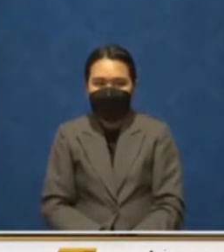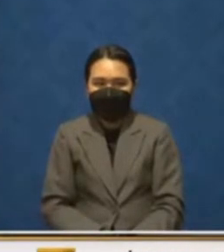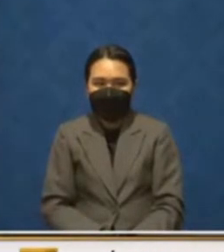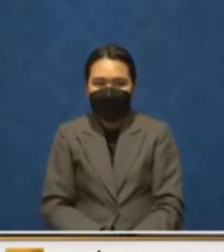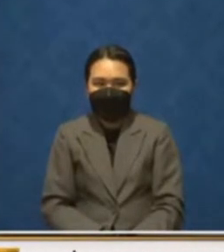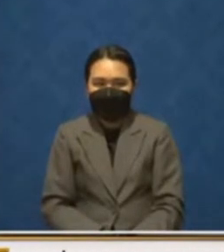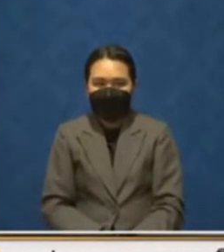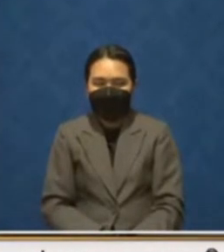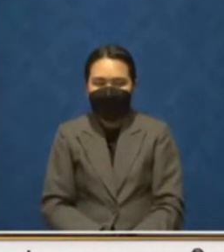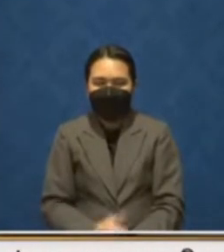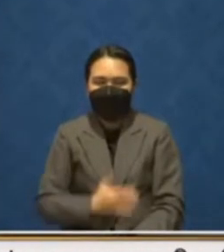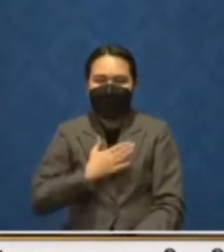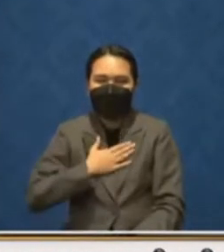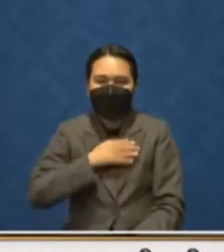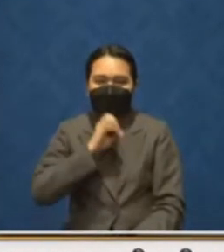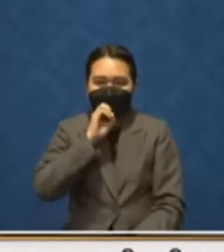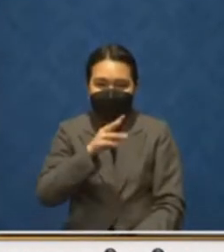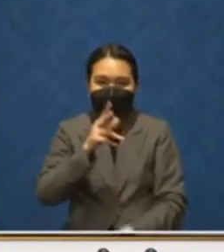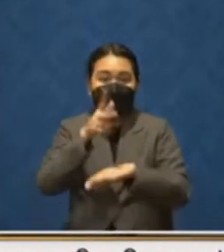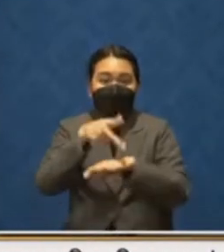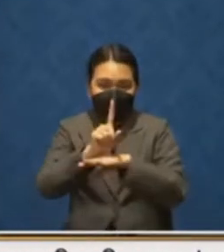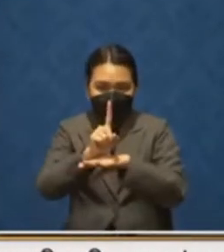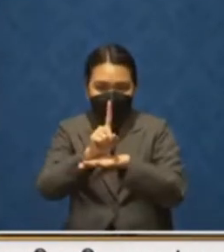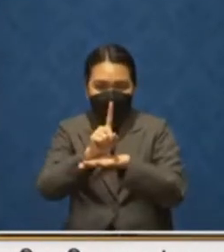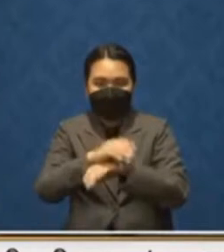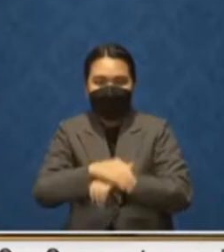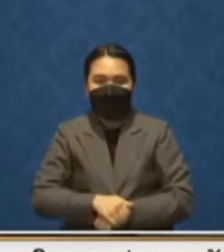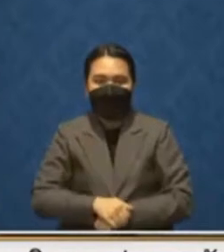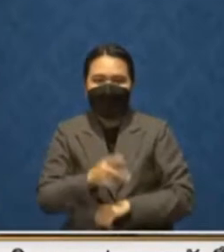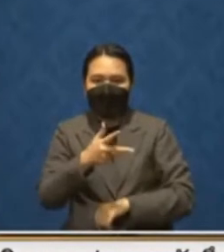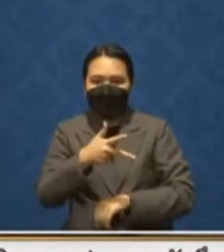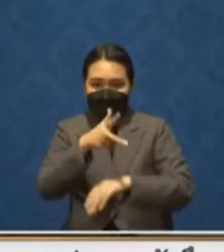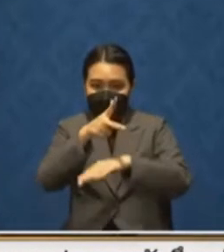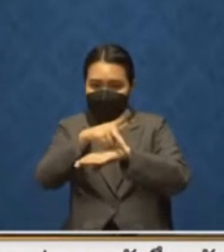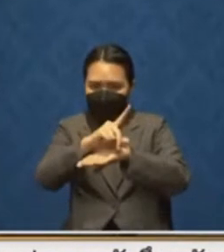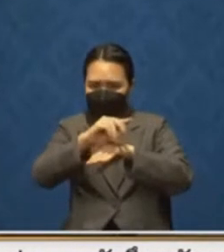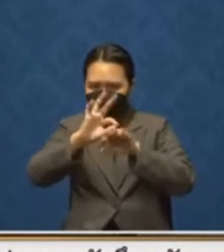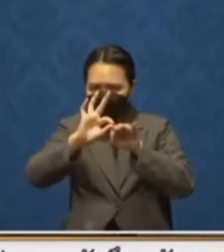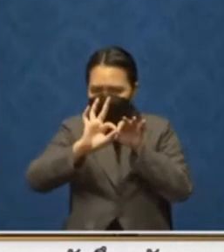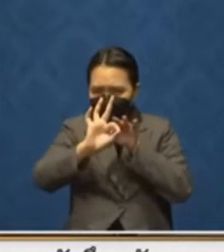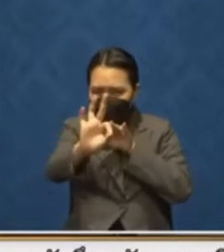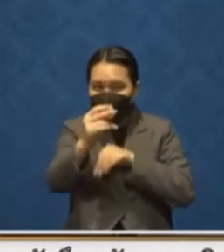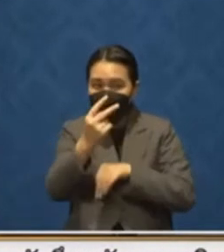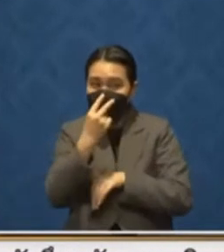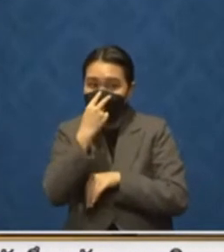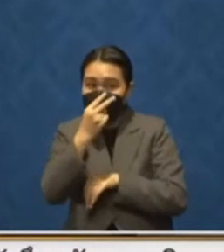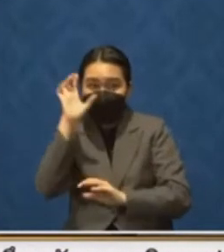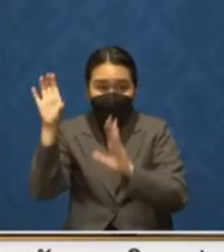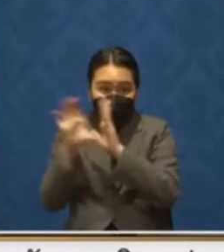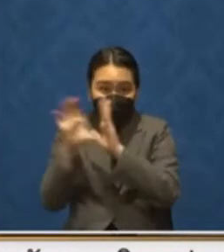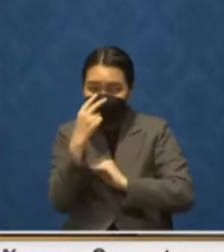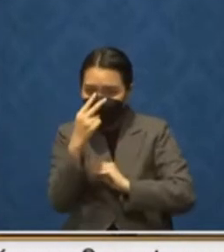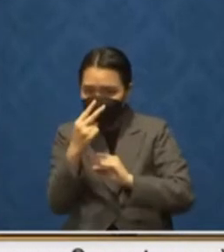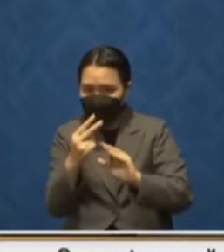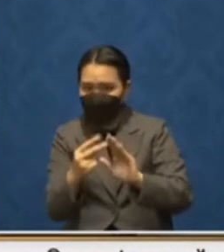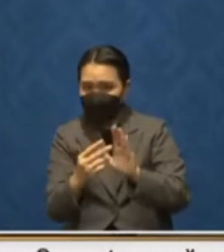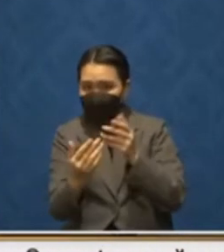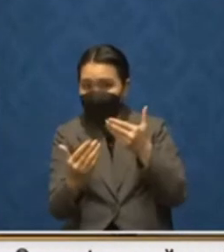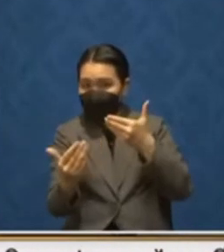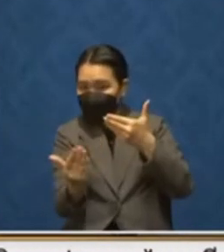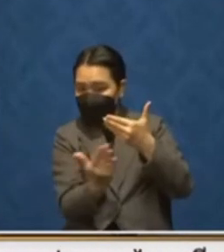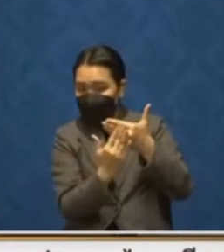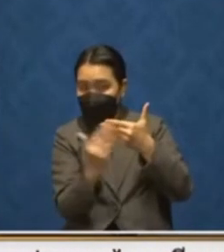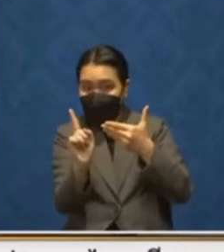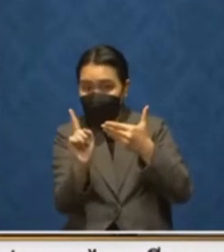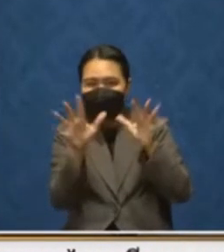ผมจะบอกท่านประธานกำลังกลับว่าถ้ามันอาจจะนั้นไปอะดูตรงสัญลักษณ์ตรงนี้นะข้างหน้าเนี่ยมันเขียนเหมือน